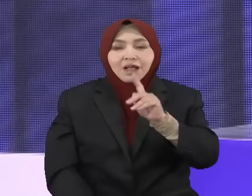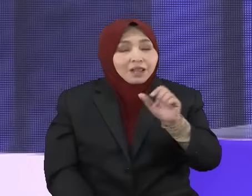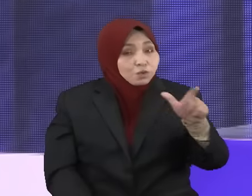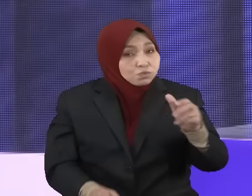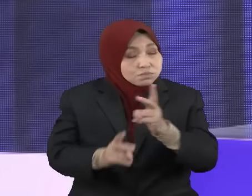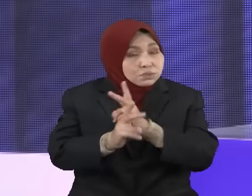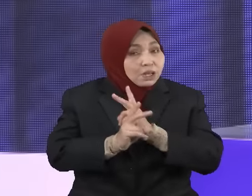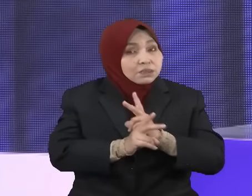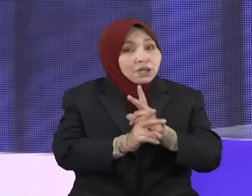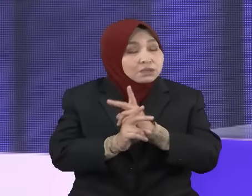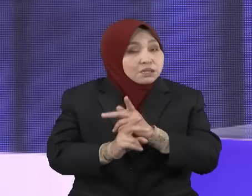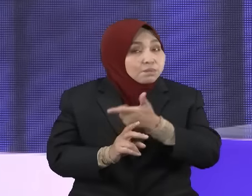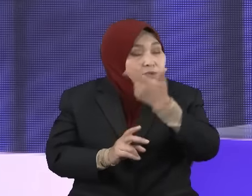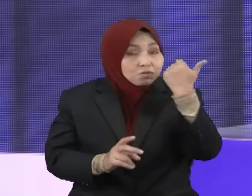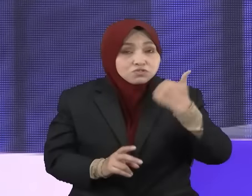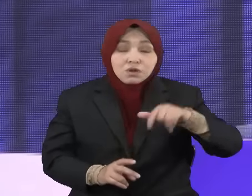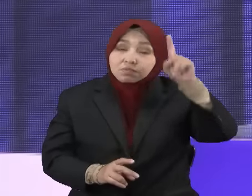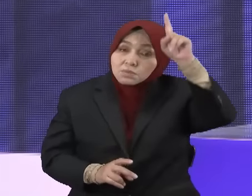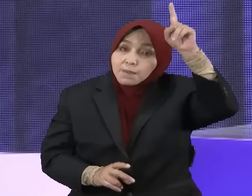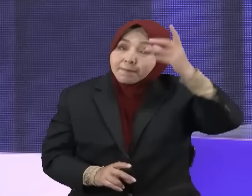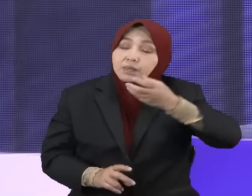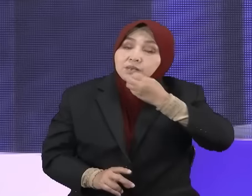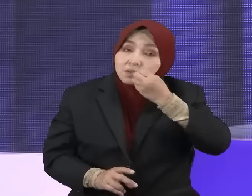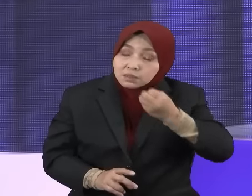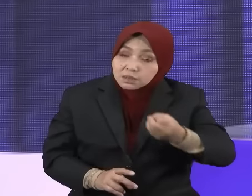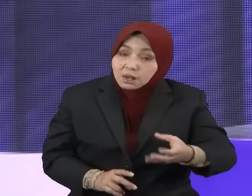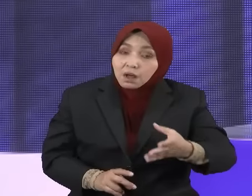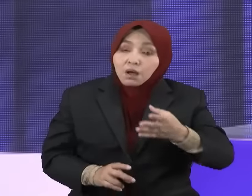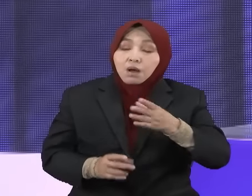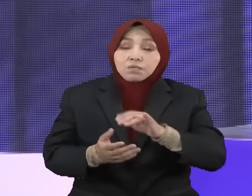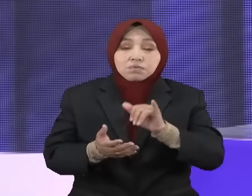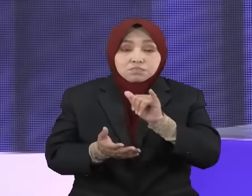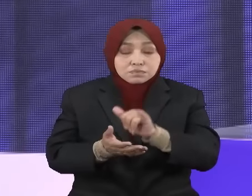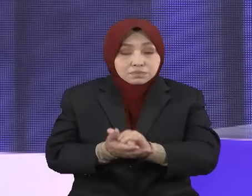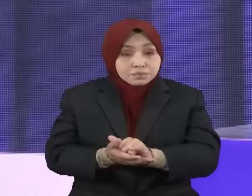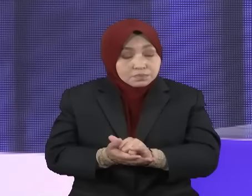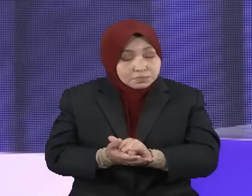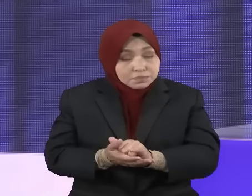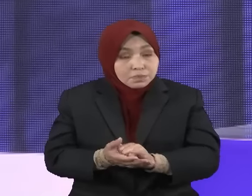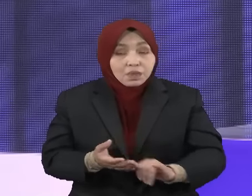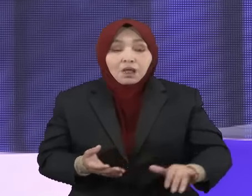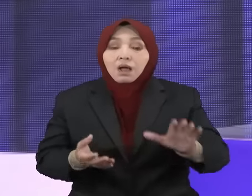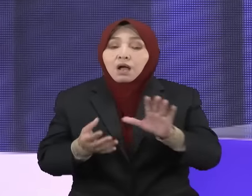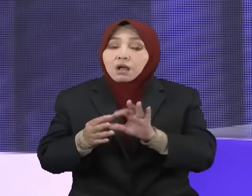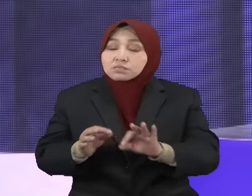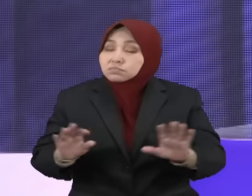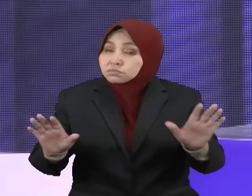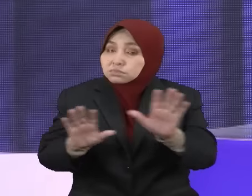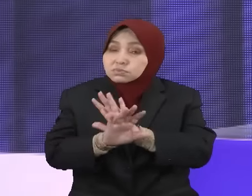berjaga-jaga bahawa Allah menyatakan fala tattabi' ahwa alladhina kadzabu biayatina.